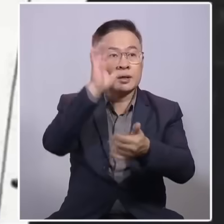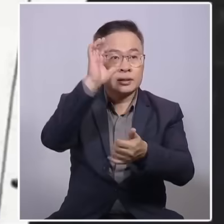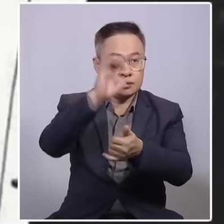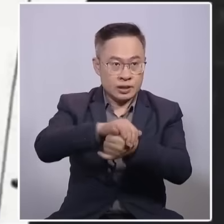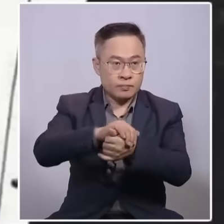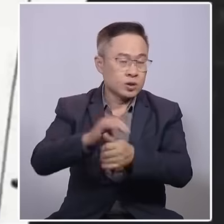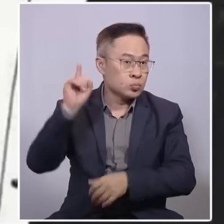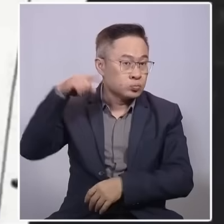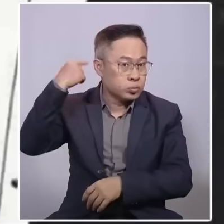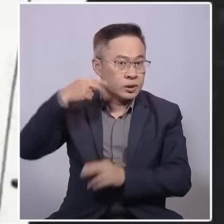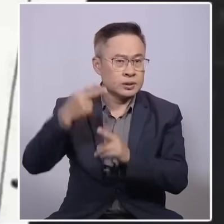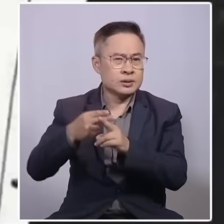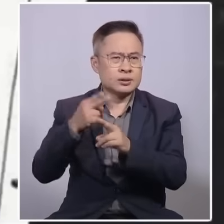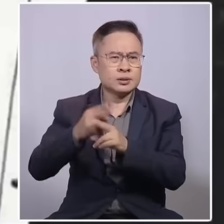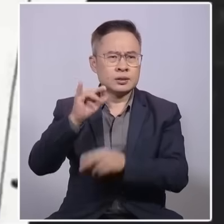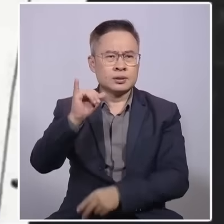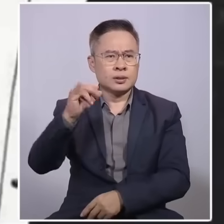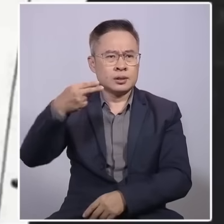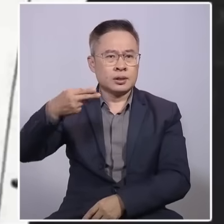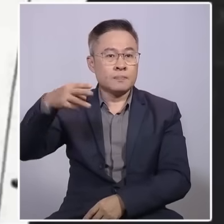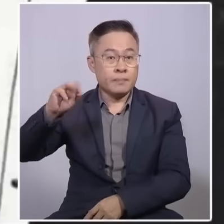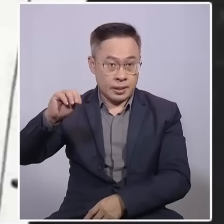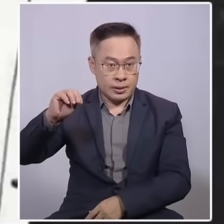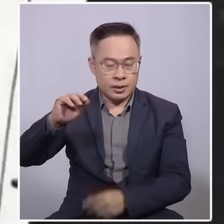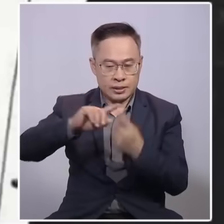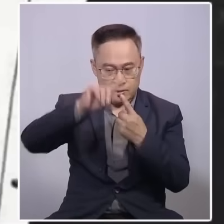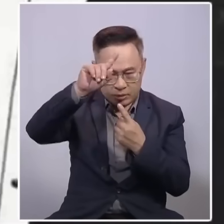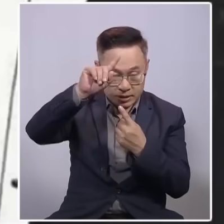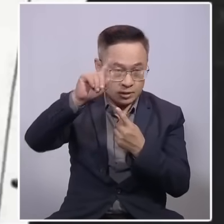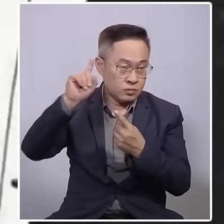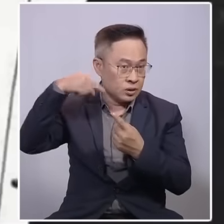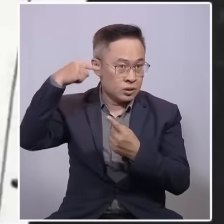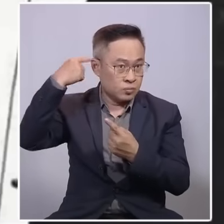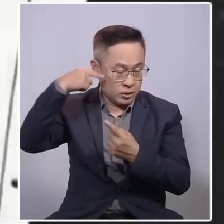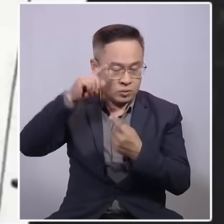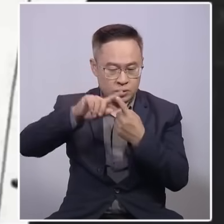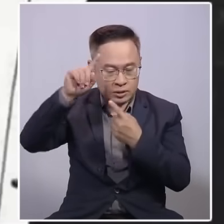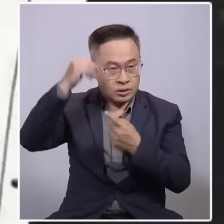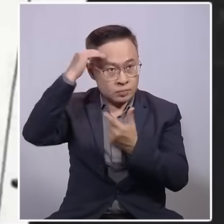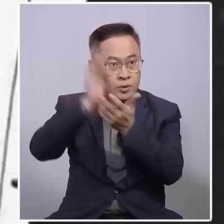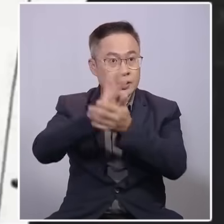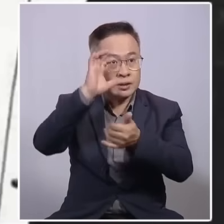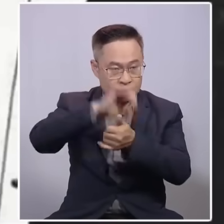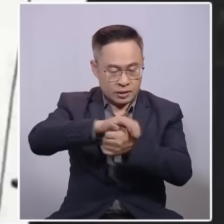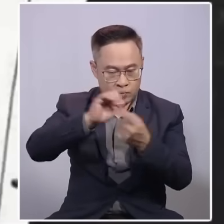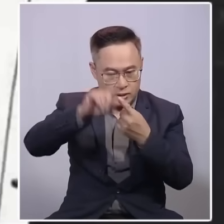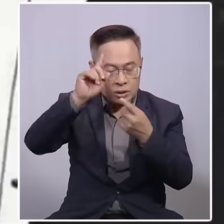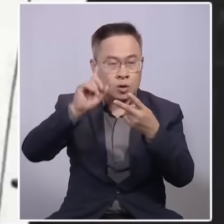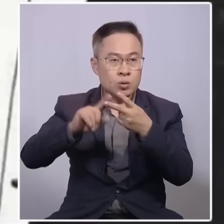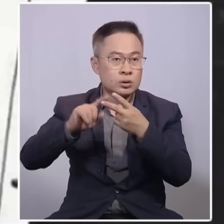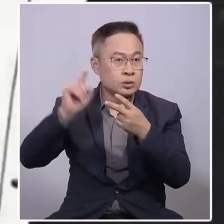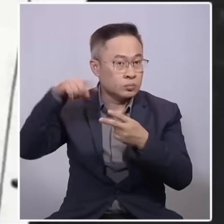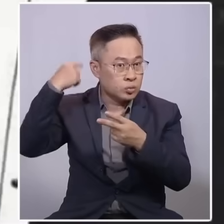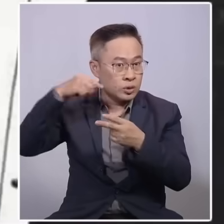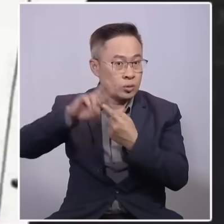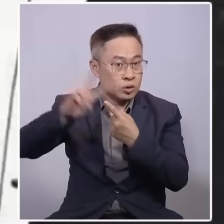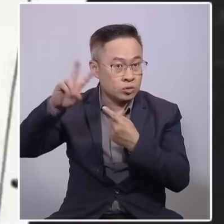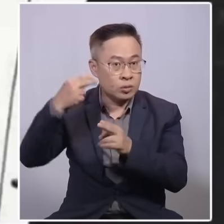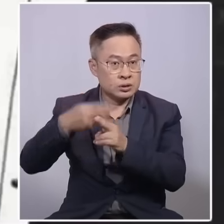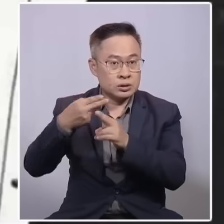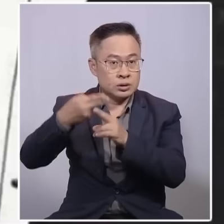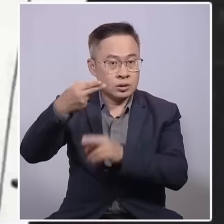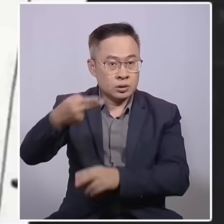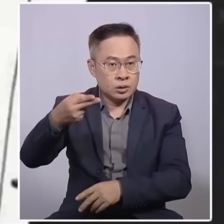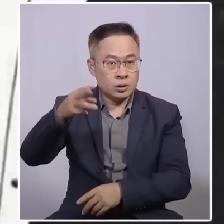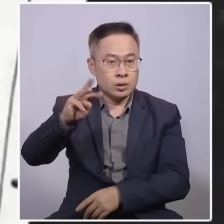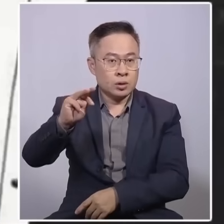เฝ้าไข้วิลาวัลหรือว่าใหนะคะช่องที่ 2จากทางขวาต่อมาด้วยเอ่อหมวยอ่าไกับหมวย